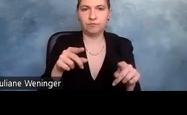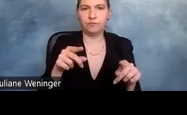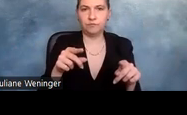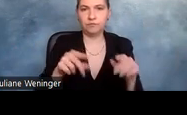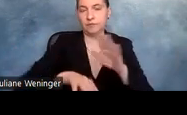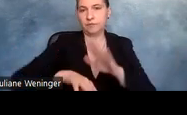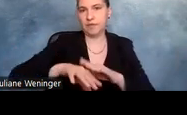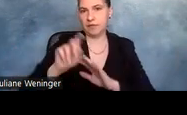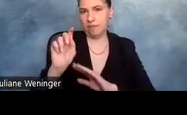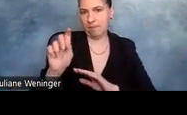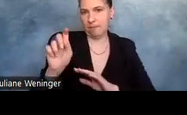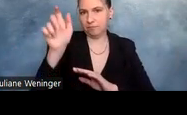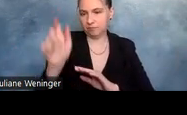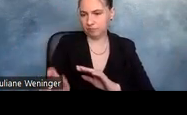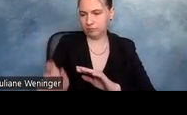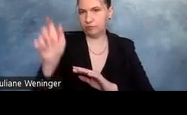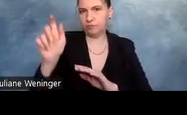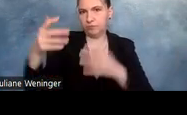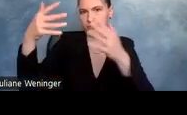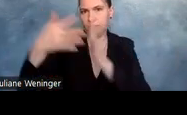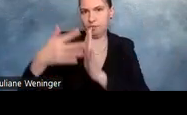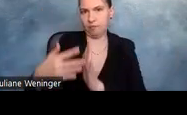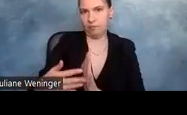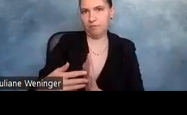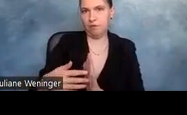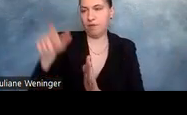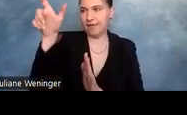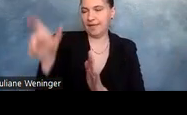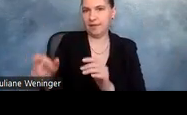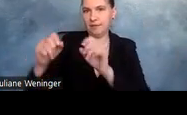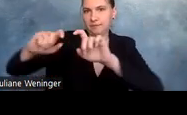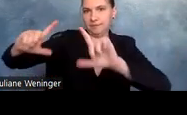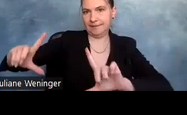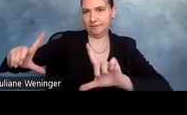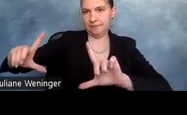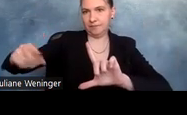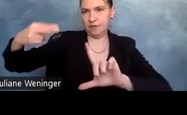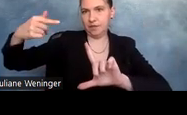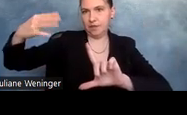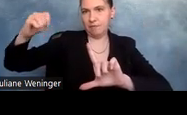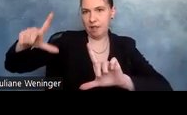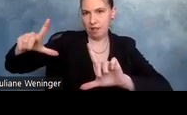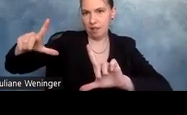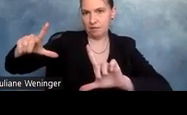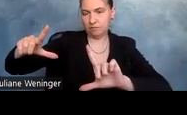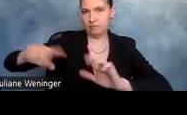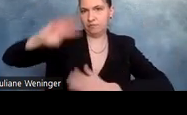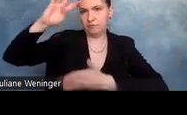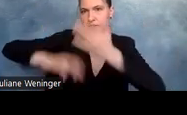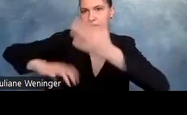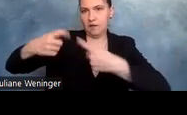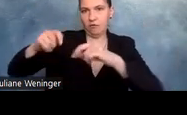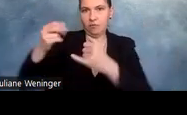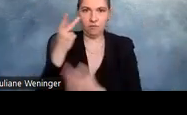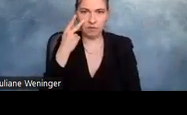hier Rechtsklick irgendwo auf der Seite, untersuchen. Dann sieht man hier rechts quasi das HTML, wie die Seite aufgebaut ist. Und grundsätzlich